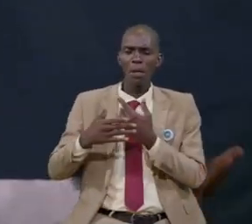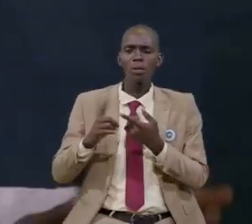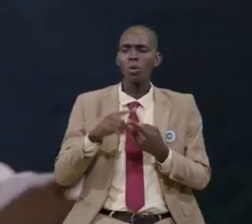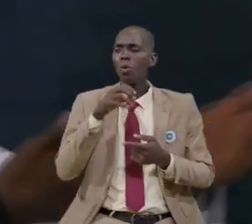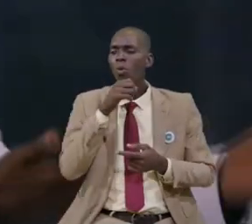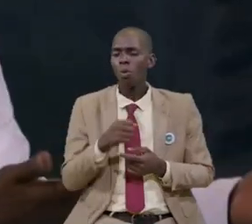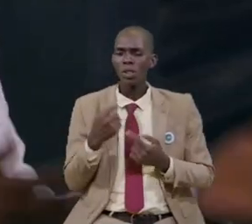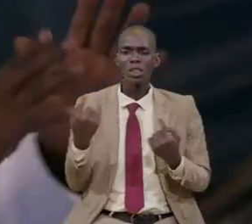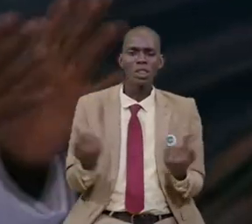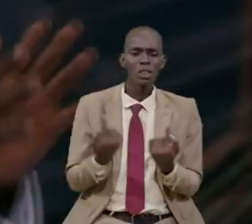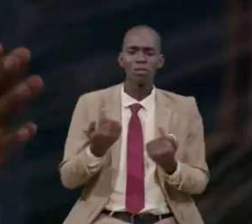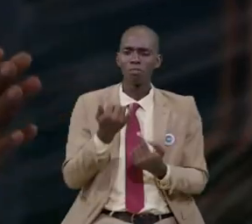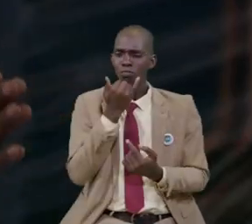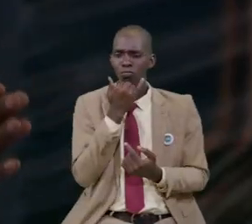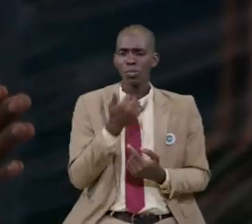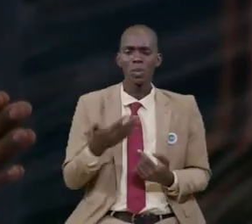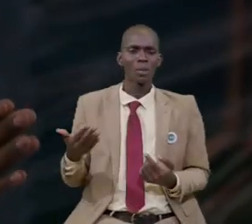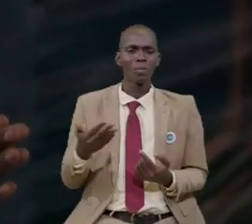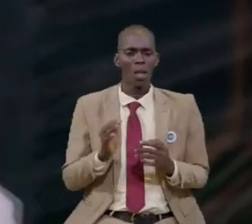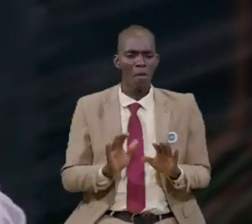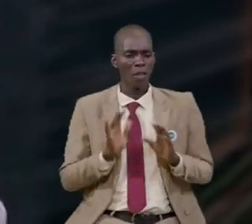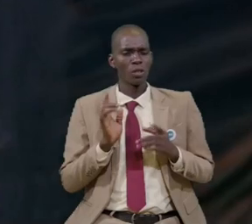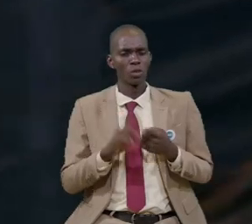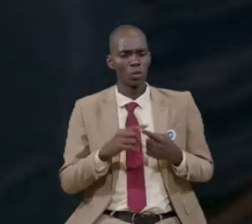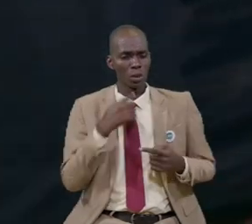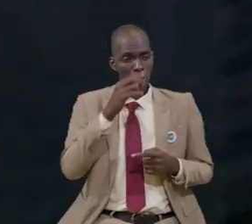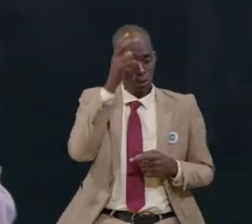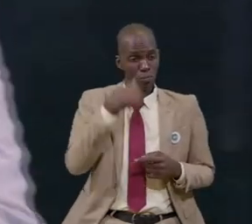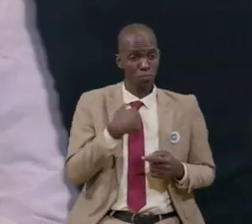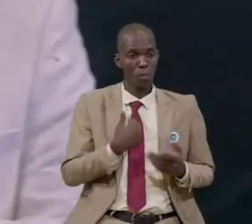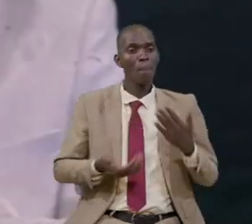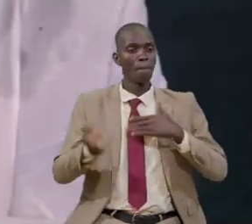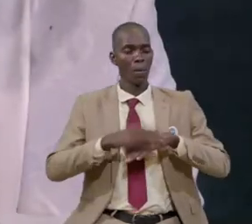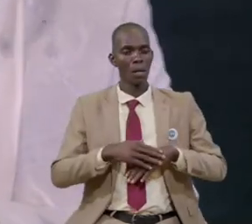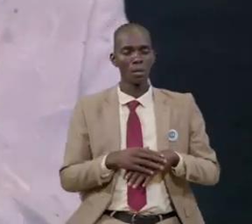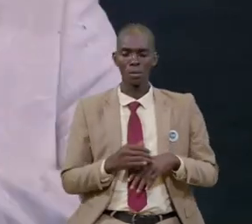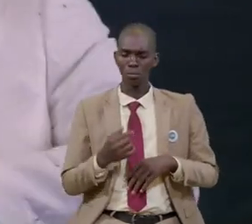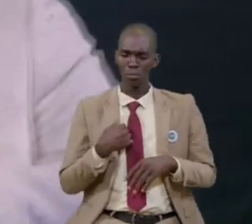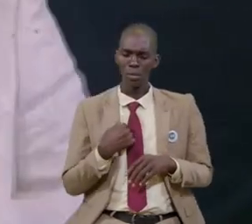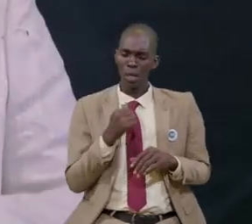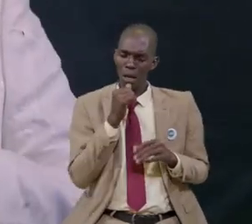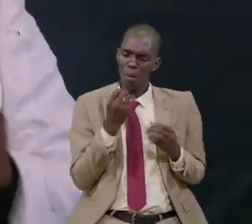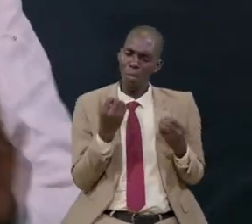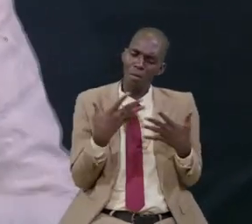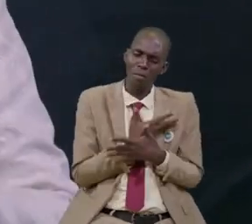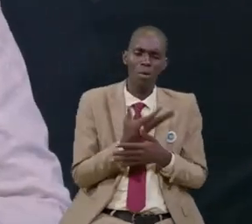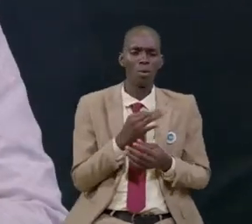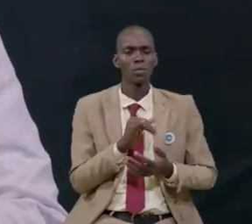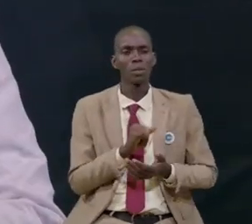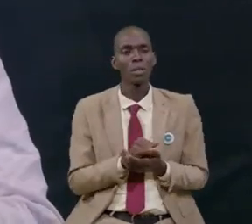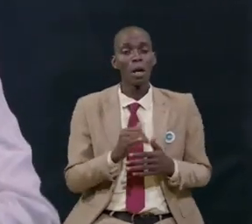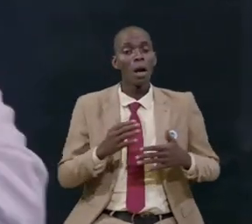de revenir au diable pour dire que je suis de retour. Non, j'ai peur de cela. Heureux l'homme qui